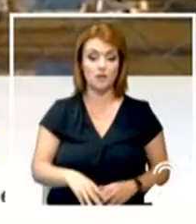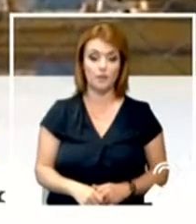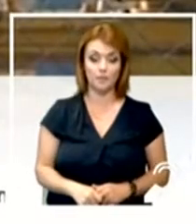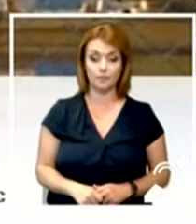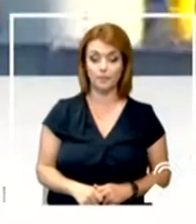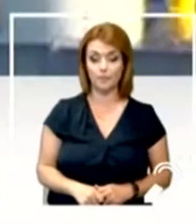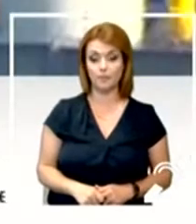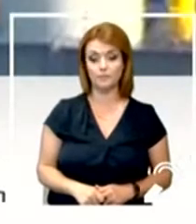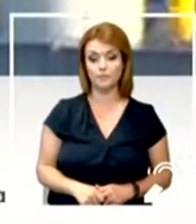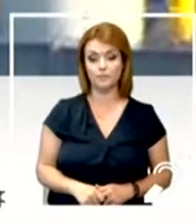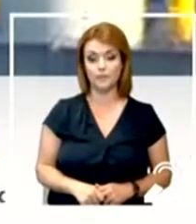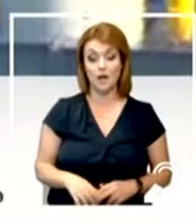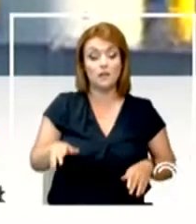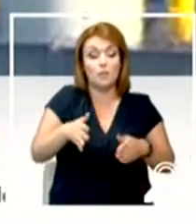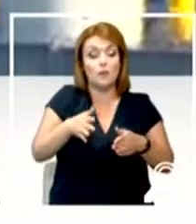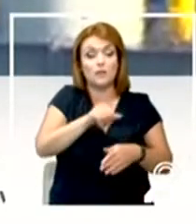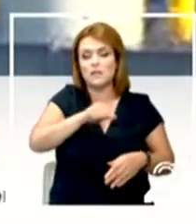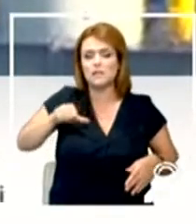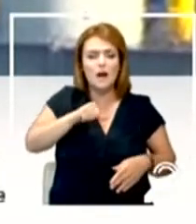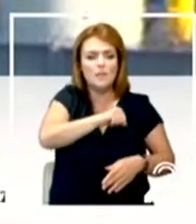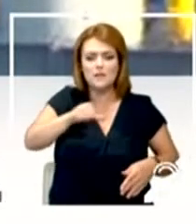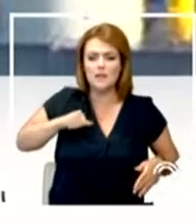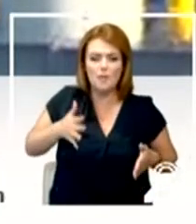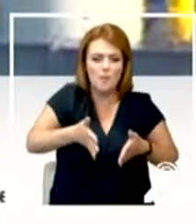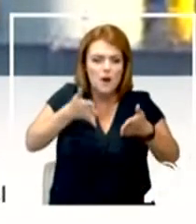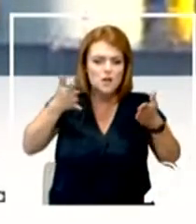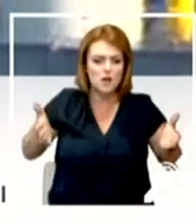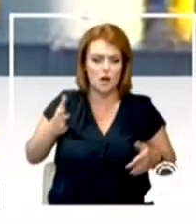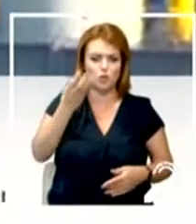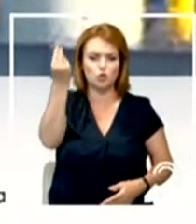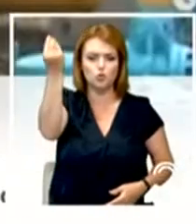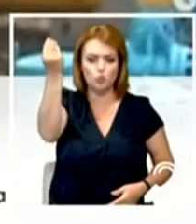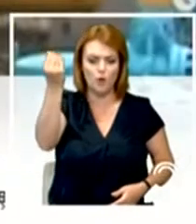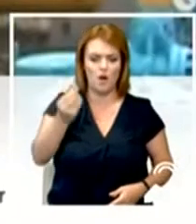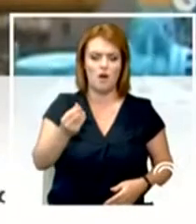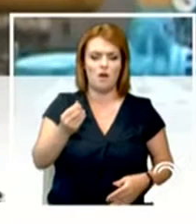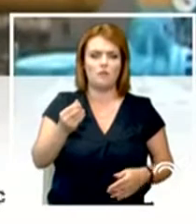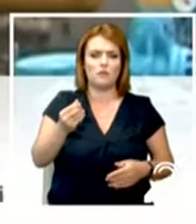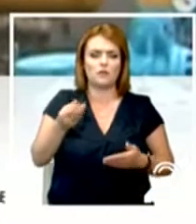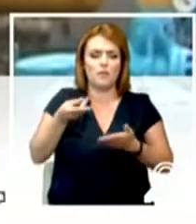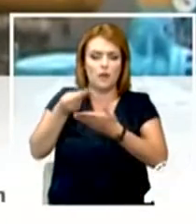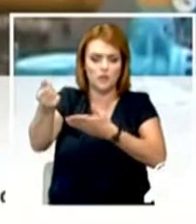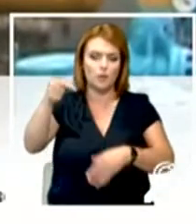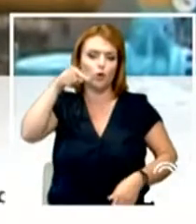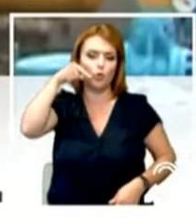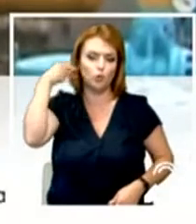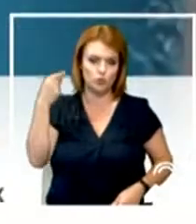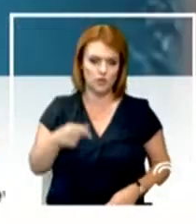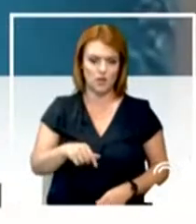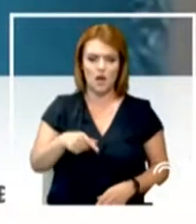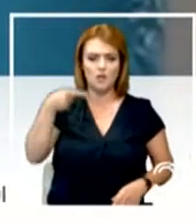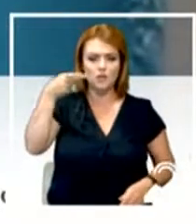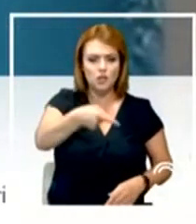mult față de iulie. Este cel mai mare preț plătit vreodată furnizorului rus. Există cel puțin două motive pentru care Moldova Gaz a ajuns